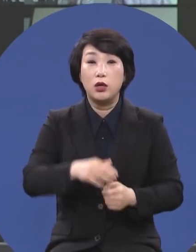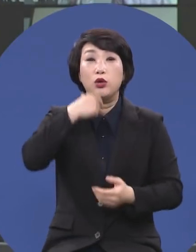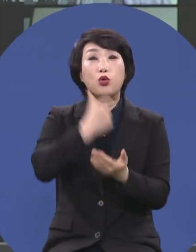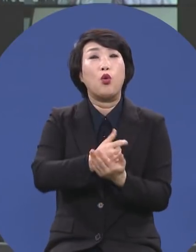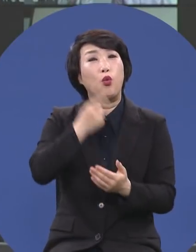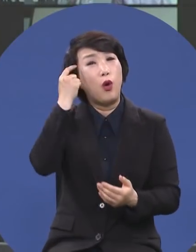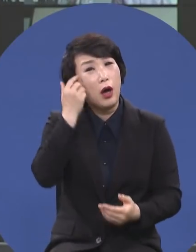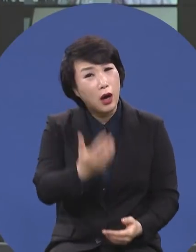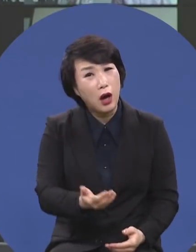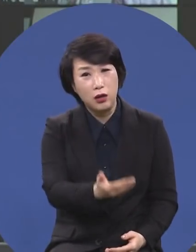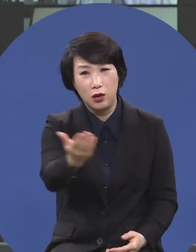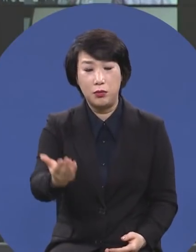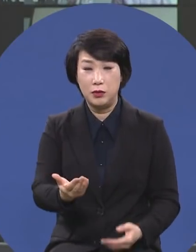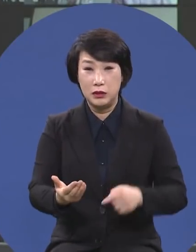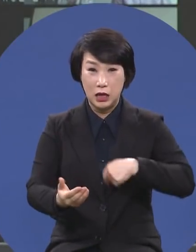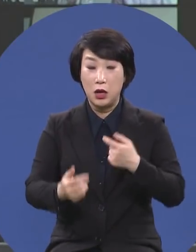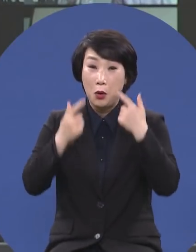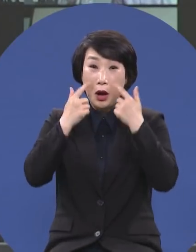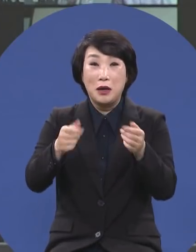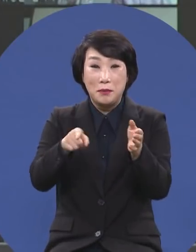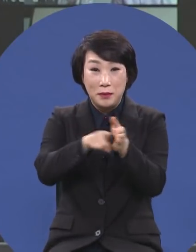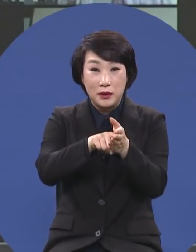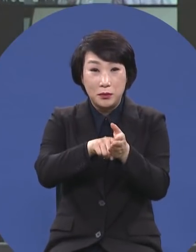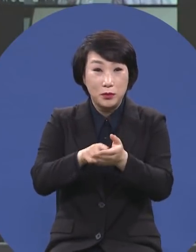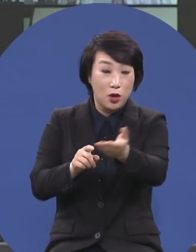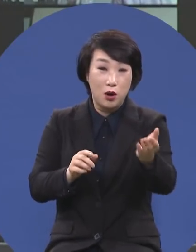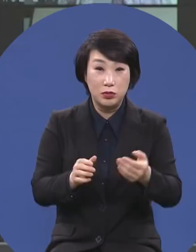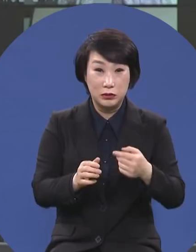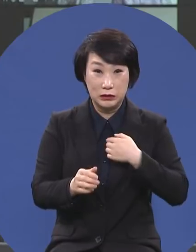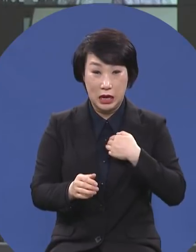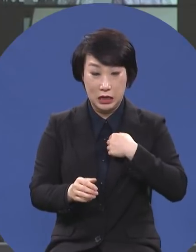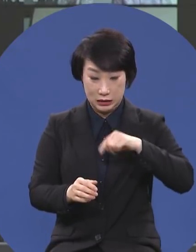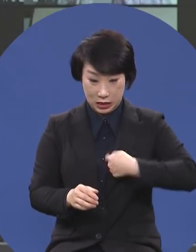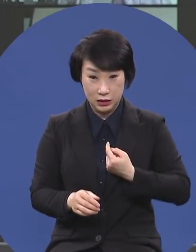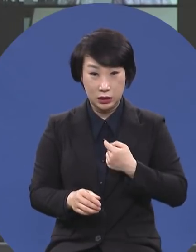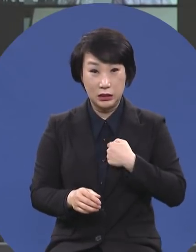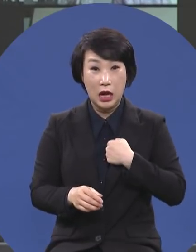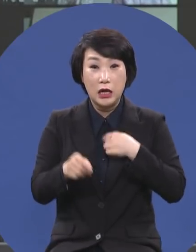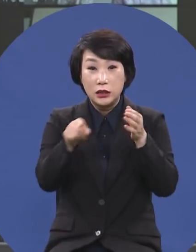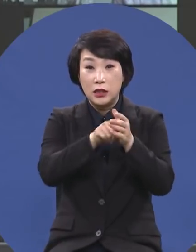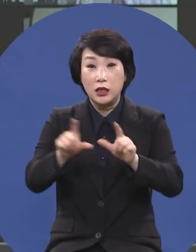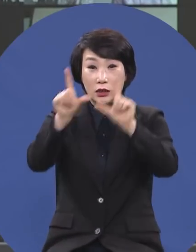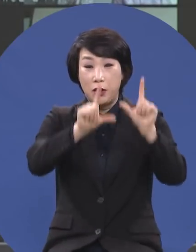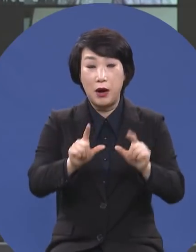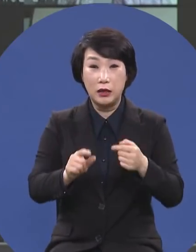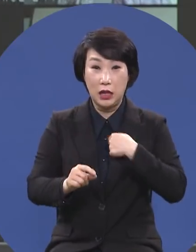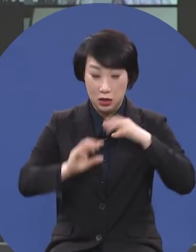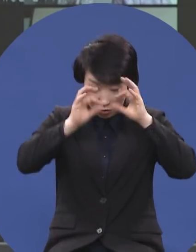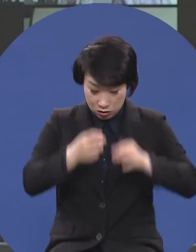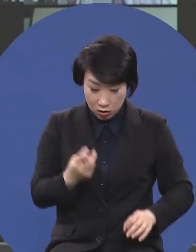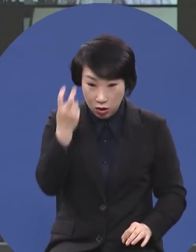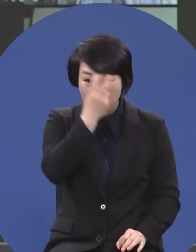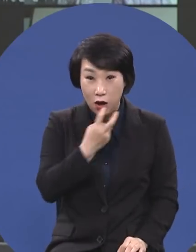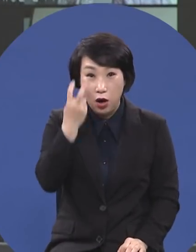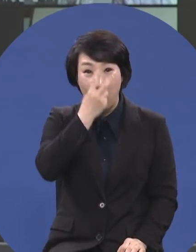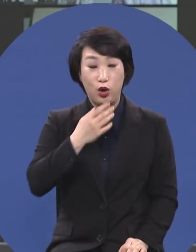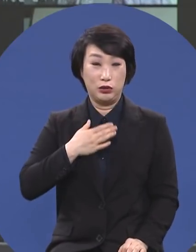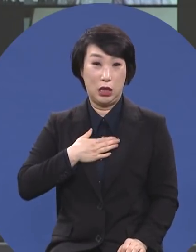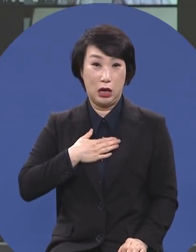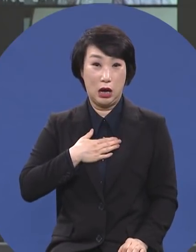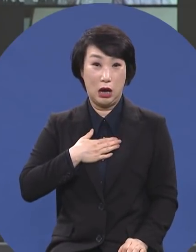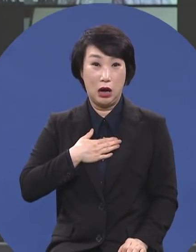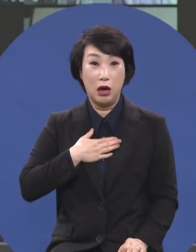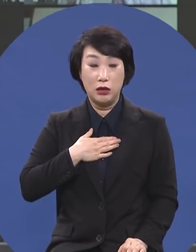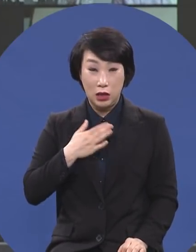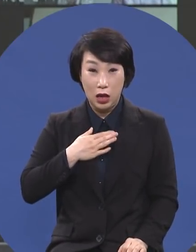있는가? 자기 확신에서 자기 자신이 자기 신앙생활을 자기가 검토하고 자기가